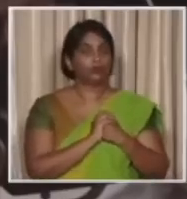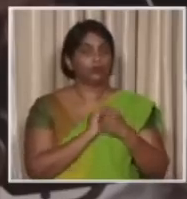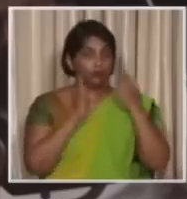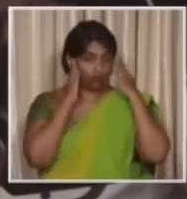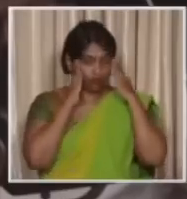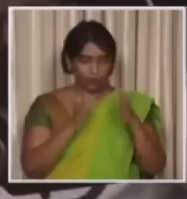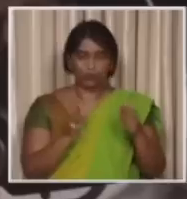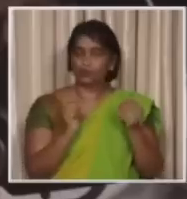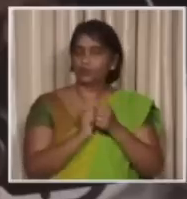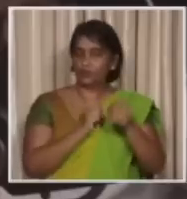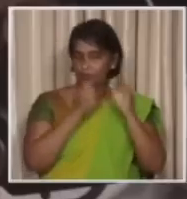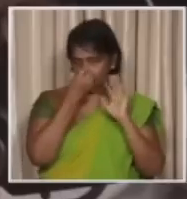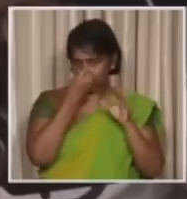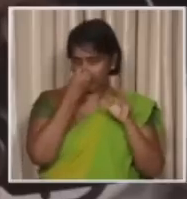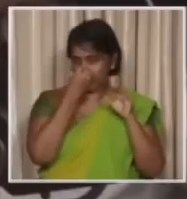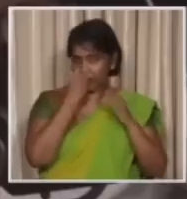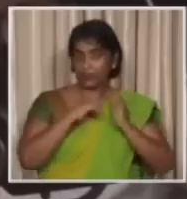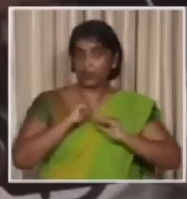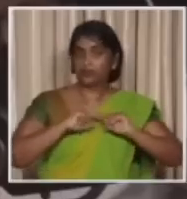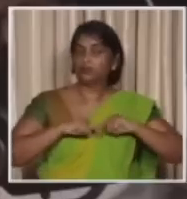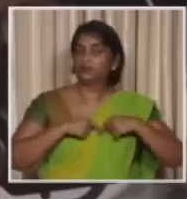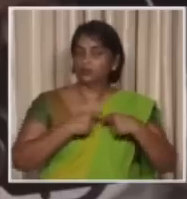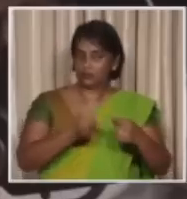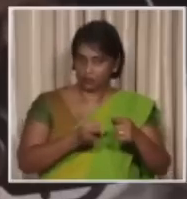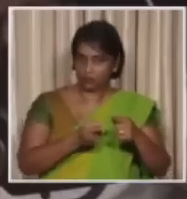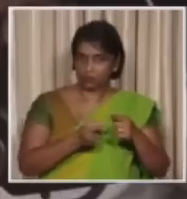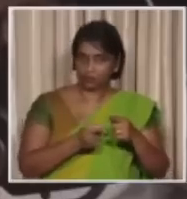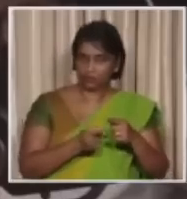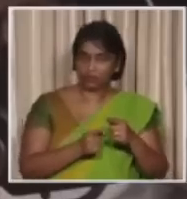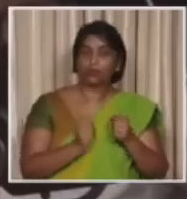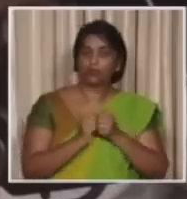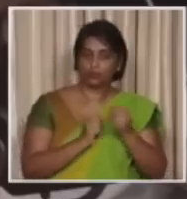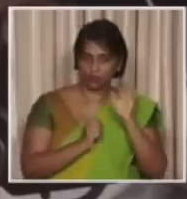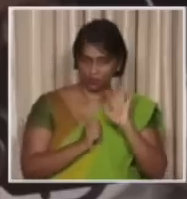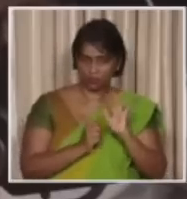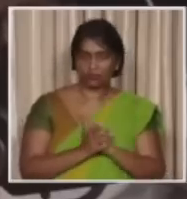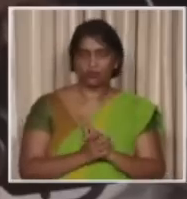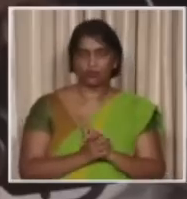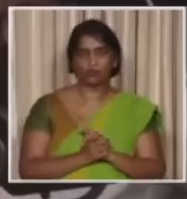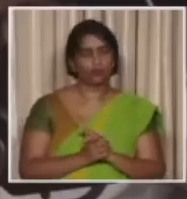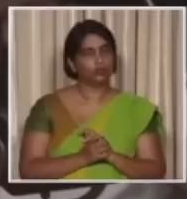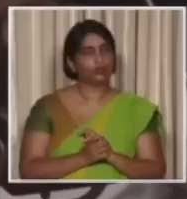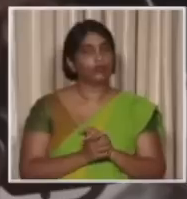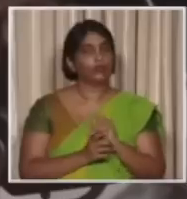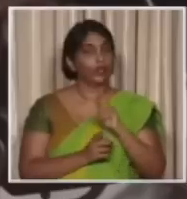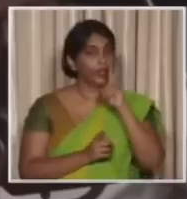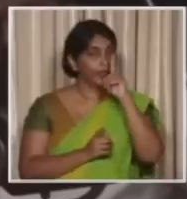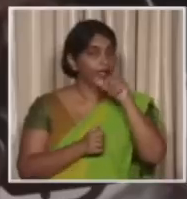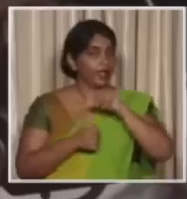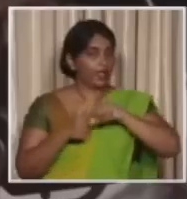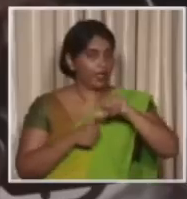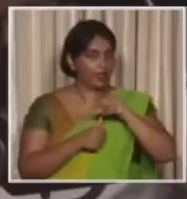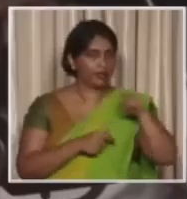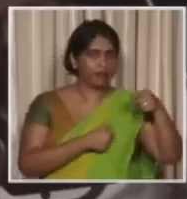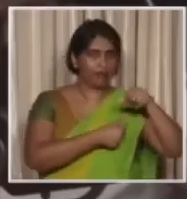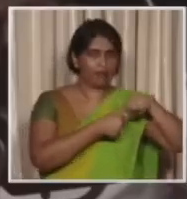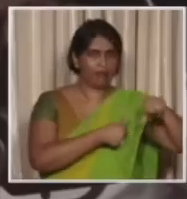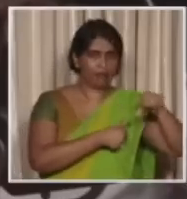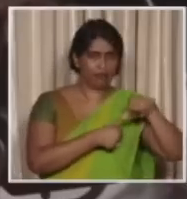තුළ ක්‍රියාත්මක විය යුතුයි. එක ආයතනයක් අනිත්